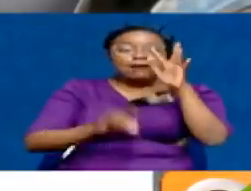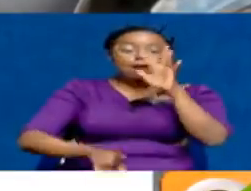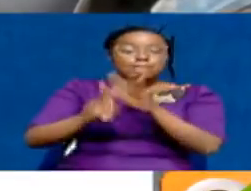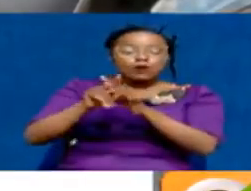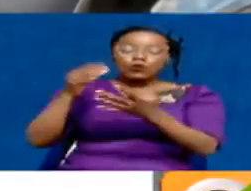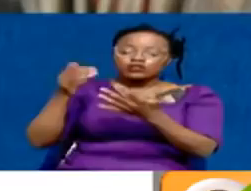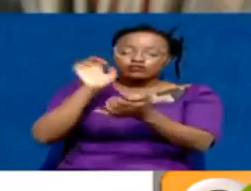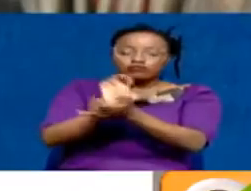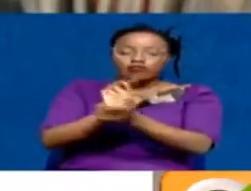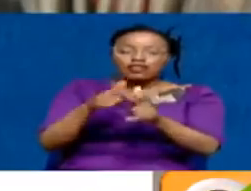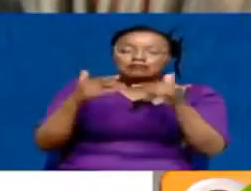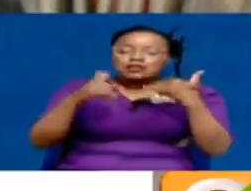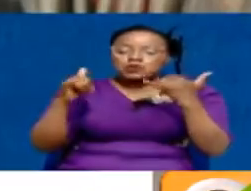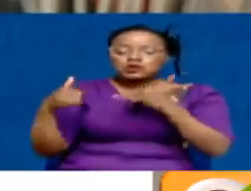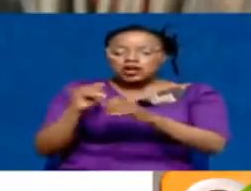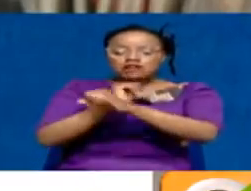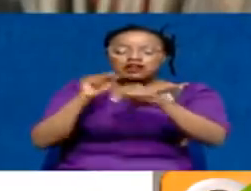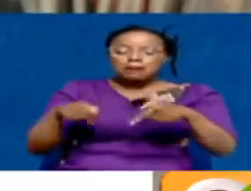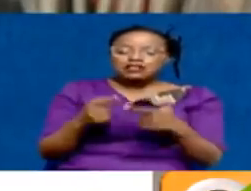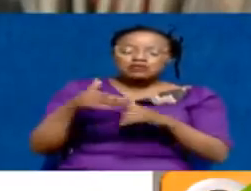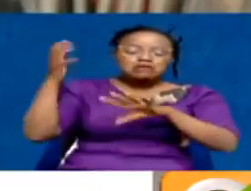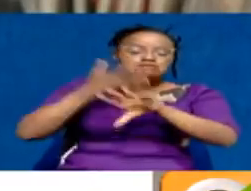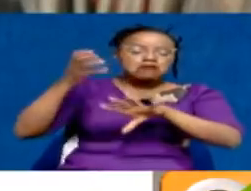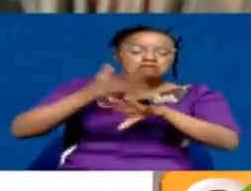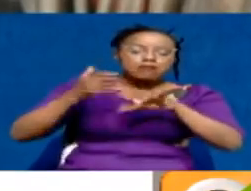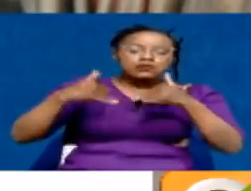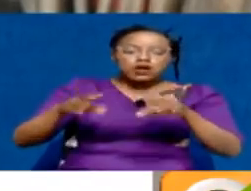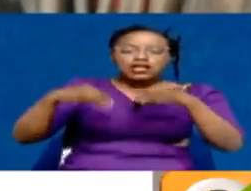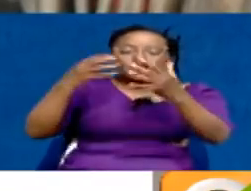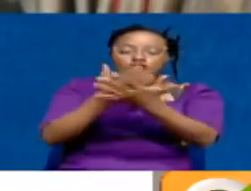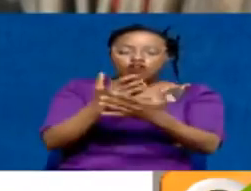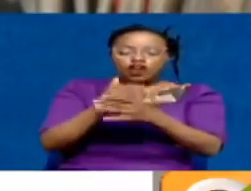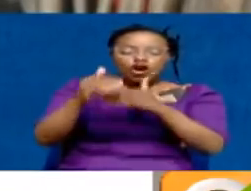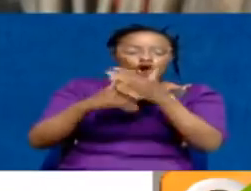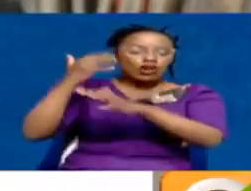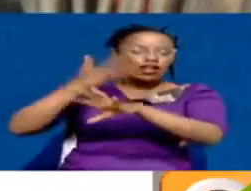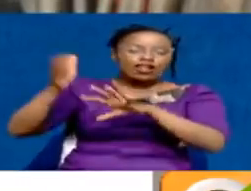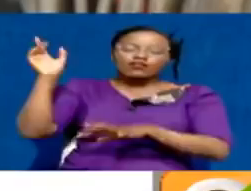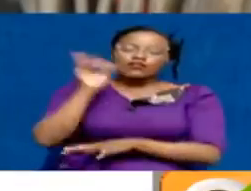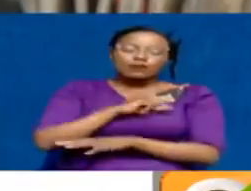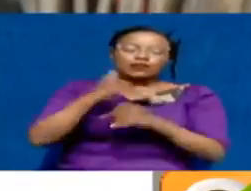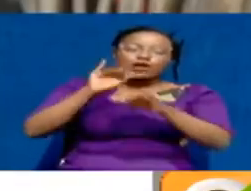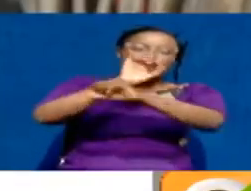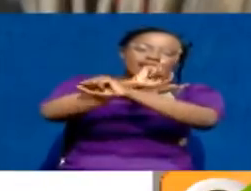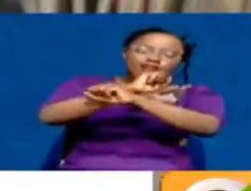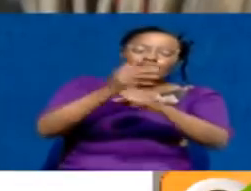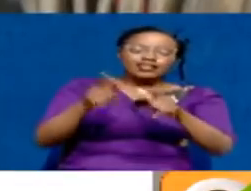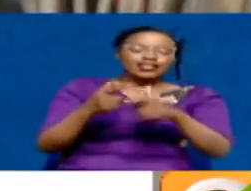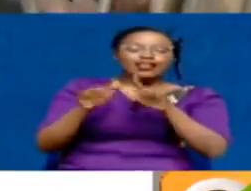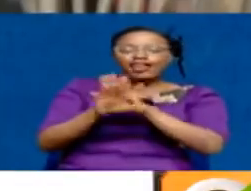Nikafungwa, nikajaribu kutoa utetezi yote, nikakataliwa, nikajaribu kutoa evidence, nikakataliwa, nikaweka defense,